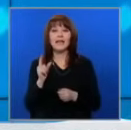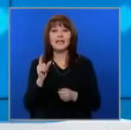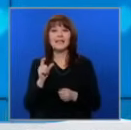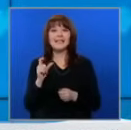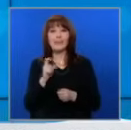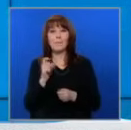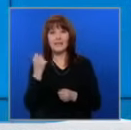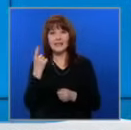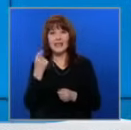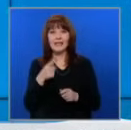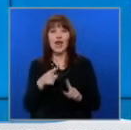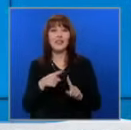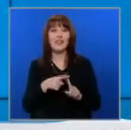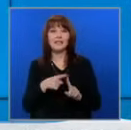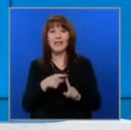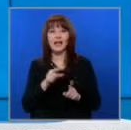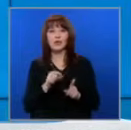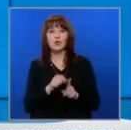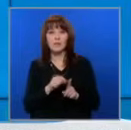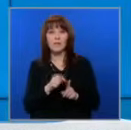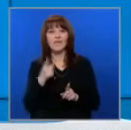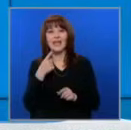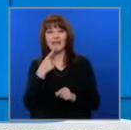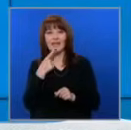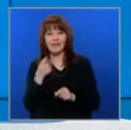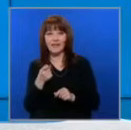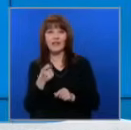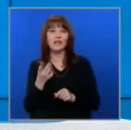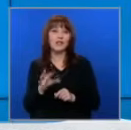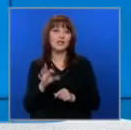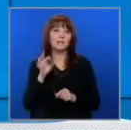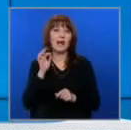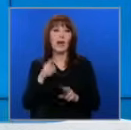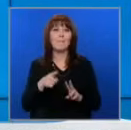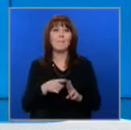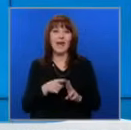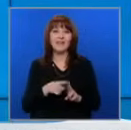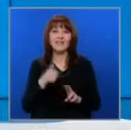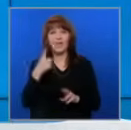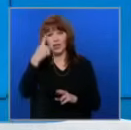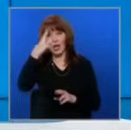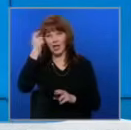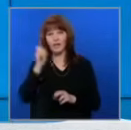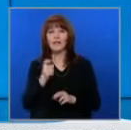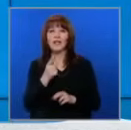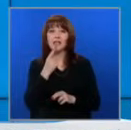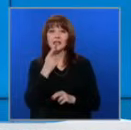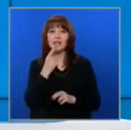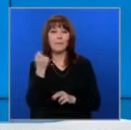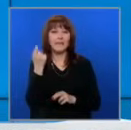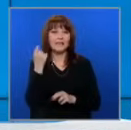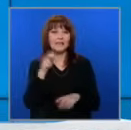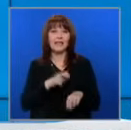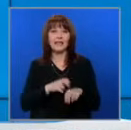Това са Танзер Юсинов и Ибраим Зайданов. И номинираха Делян Пеевски и Джевдет Чакъров да бъдат избрани за съпредседатели на